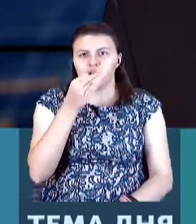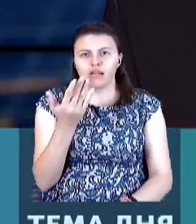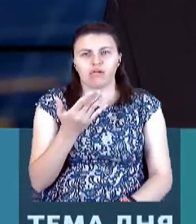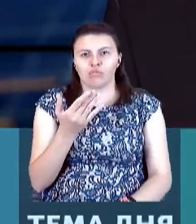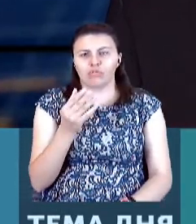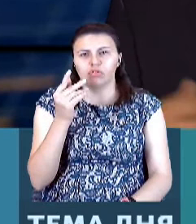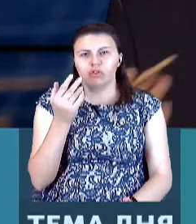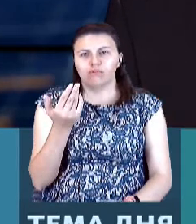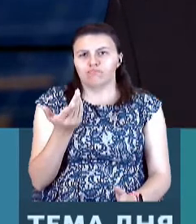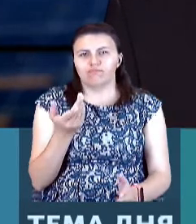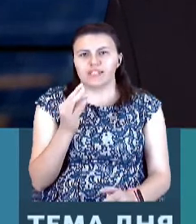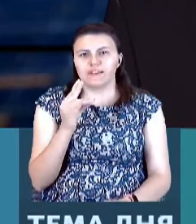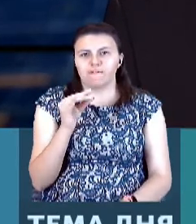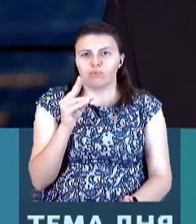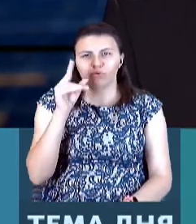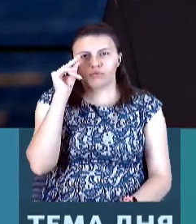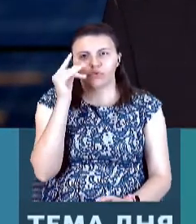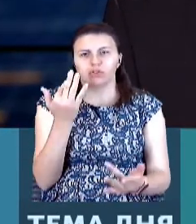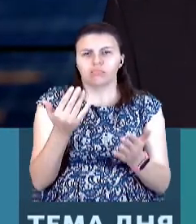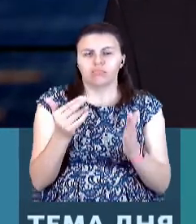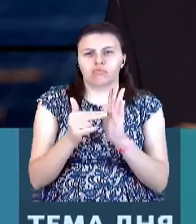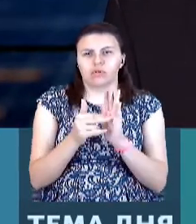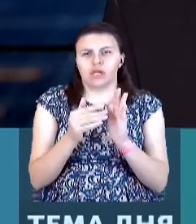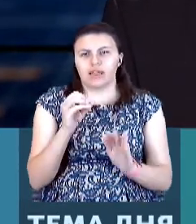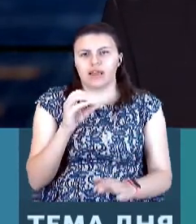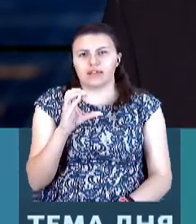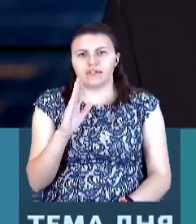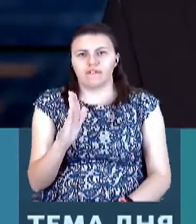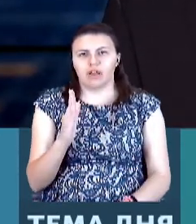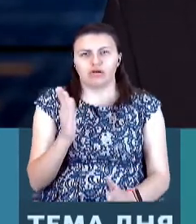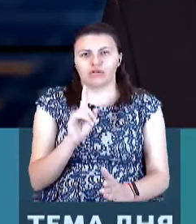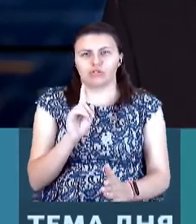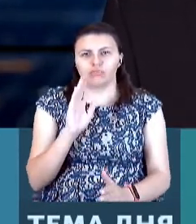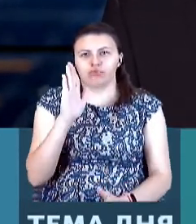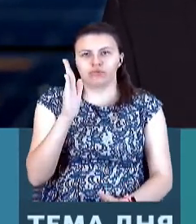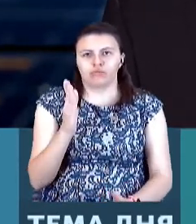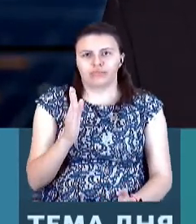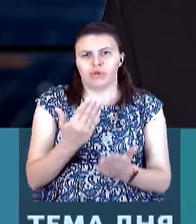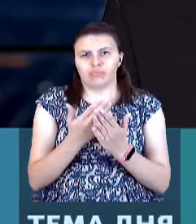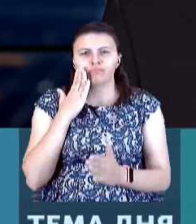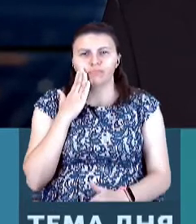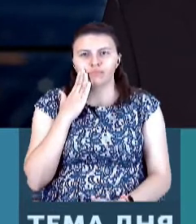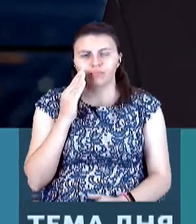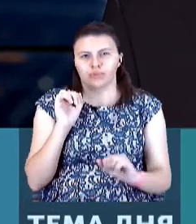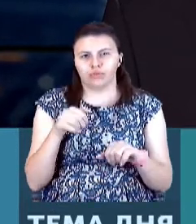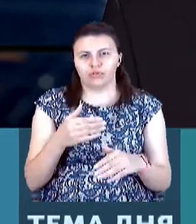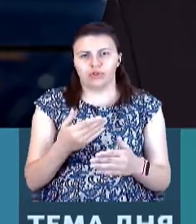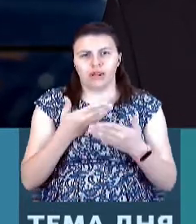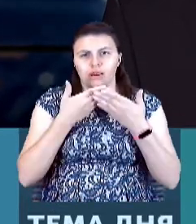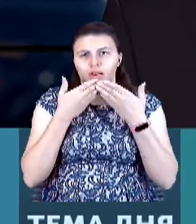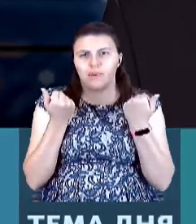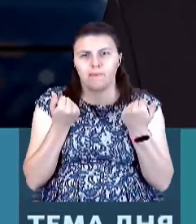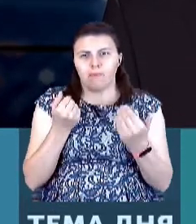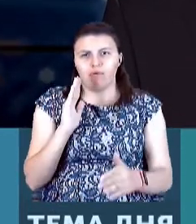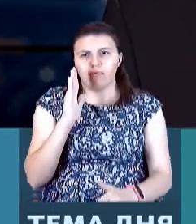цифру, наприклад, як зросте розмір ЄСВ? Можете якісь прогнози тут давати? Ні, тут немає прогнозів, треба розраховувати. Ну